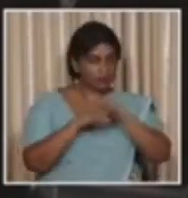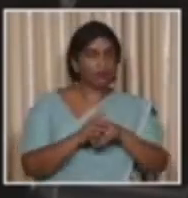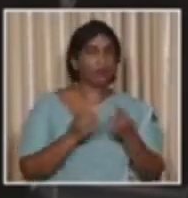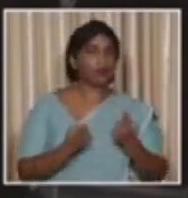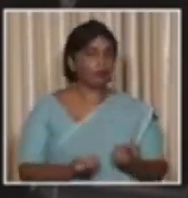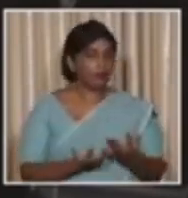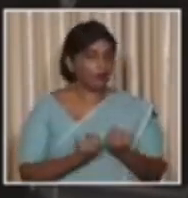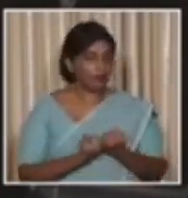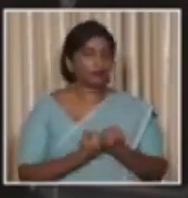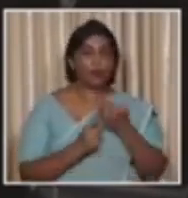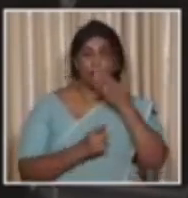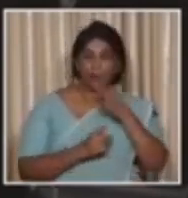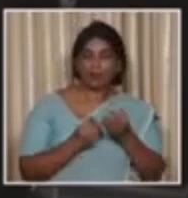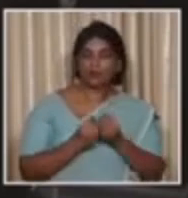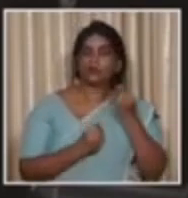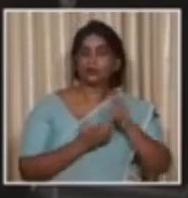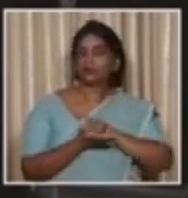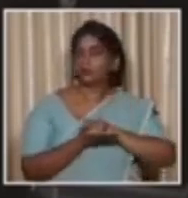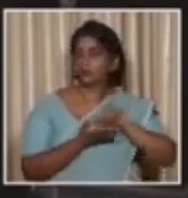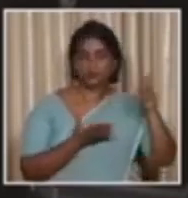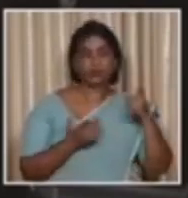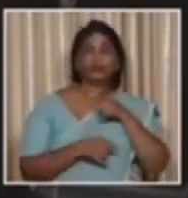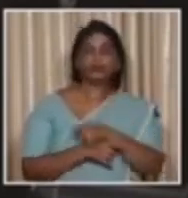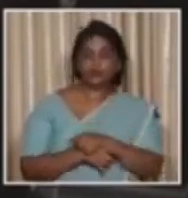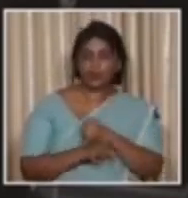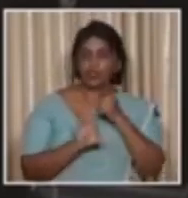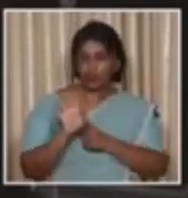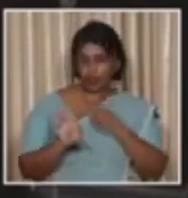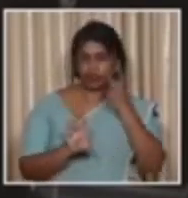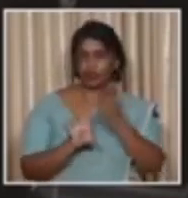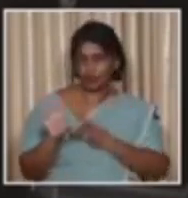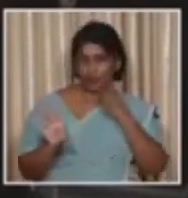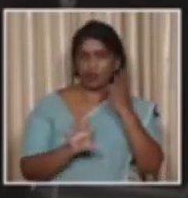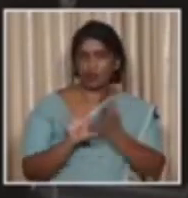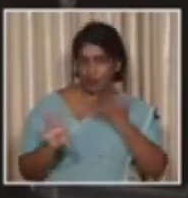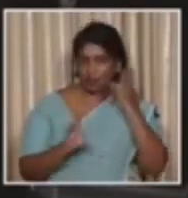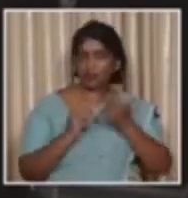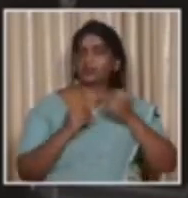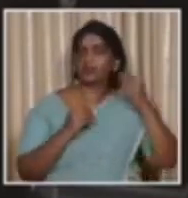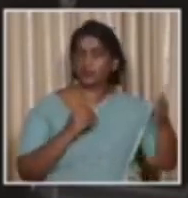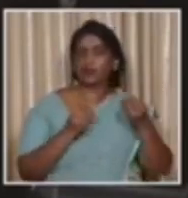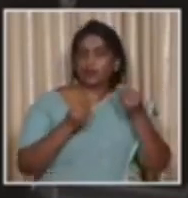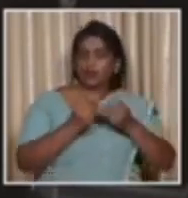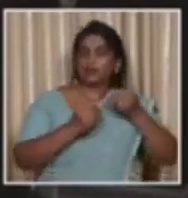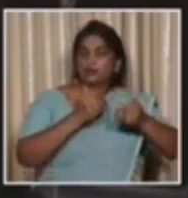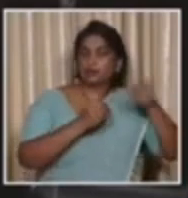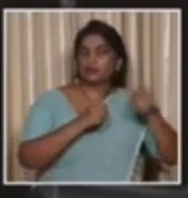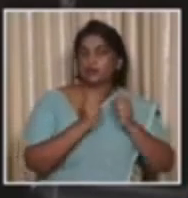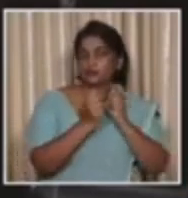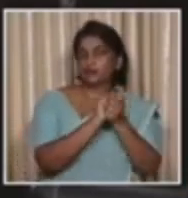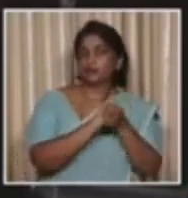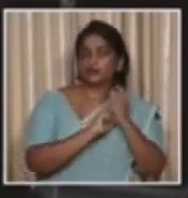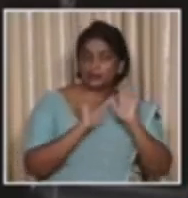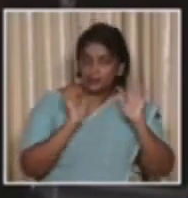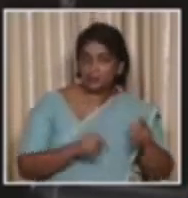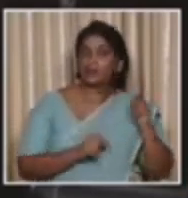අවශ්‍ය පළපුරුද්ද ලබා දීලා විදේශගත කරවන්නේ. හැබැයි ඒක අවුරුදු දෙකකට තුනකට පහකට දීර්ඝ වශයෙන් පොඩ පොඩ කාලේ වෙනස් වෙන කාරණාවක්. කොහොම